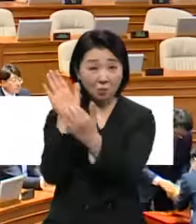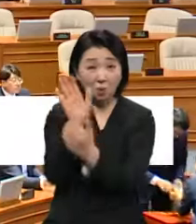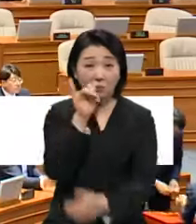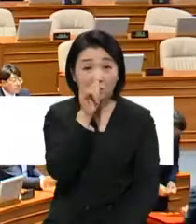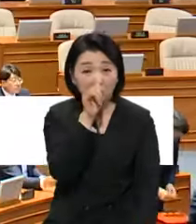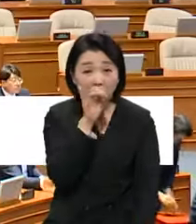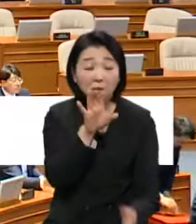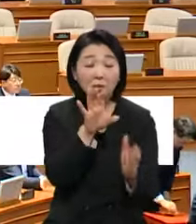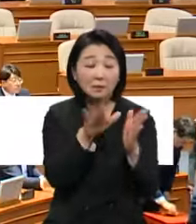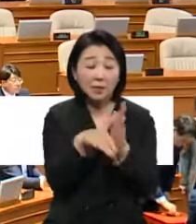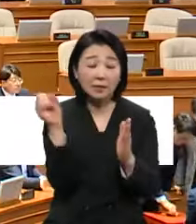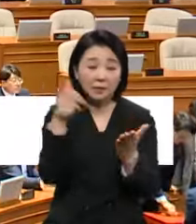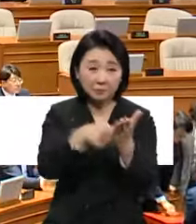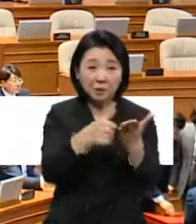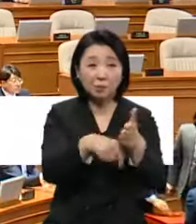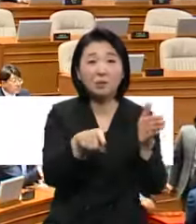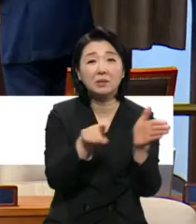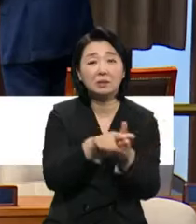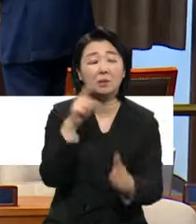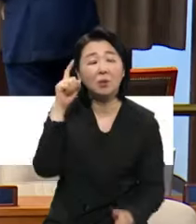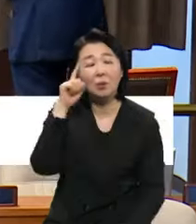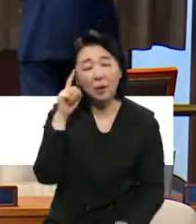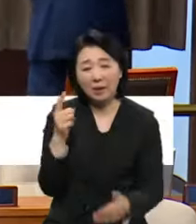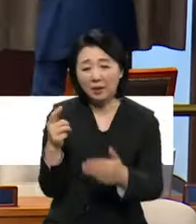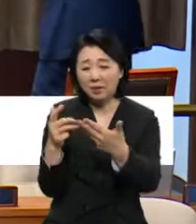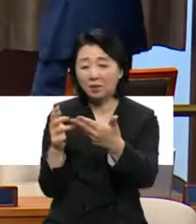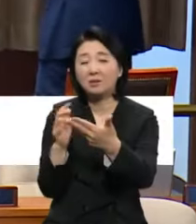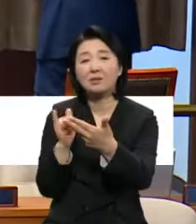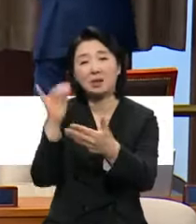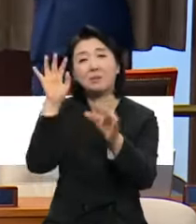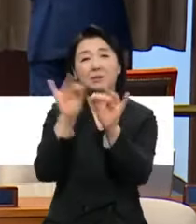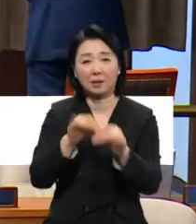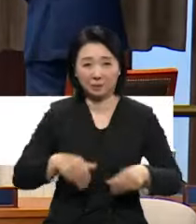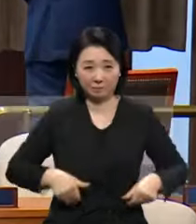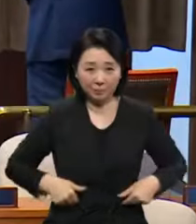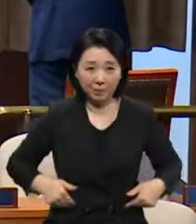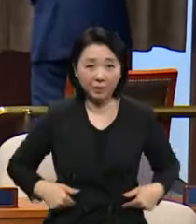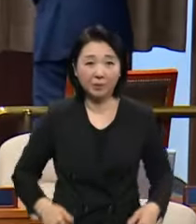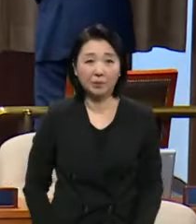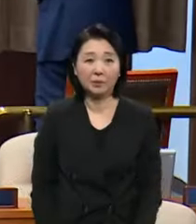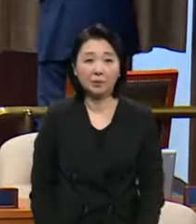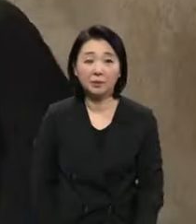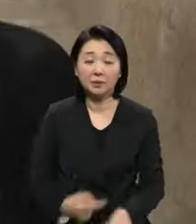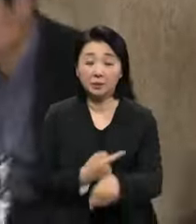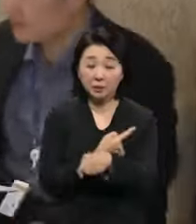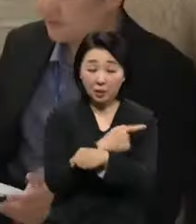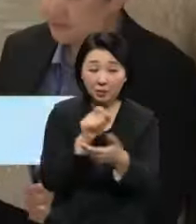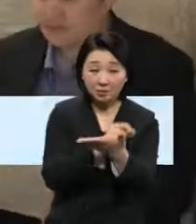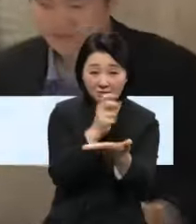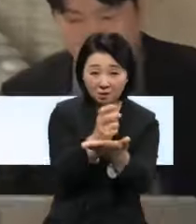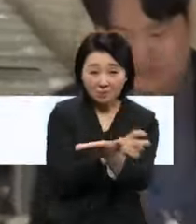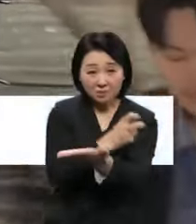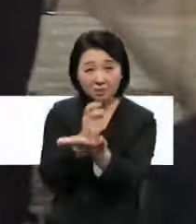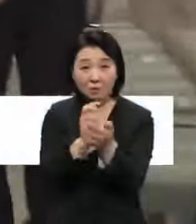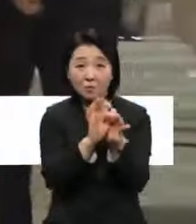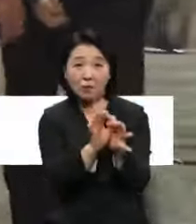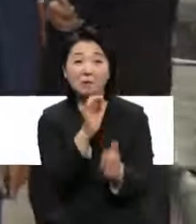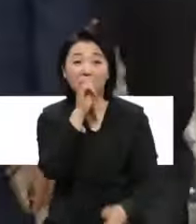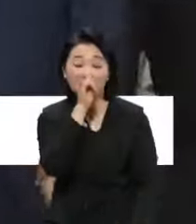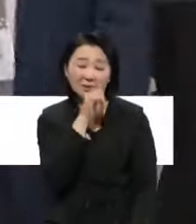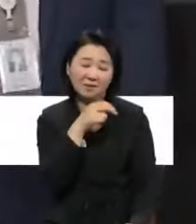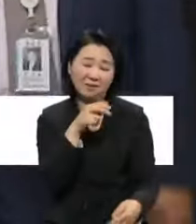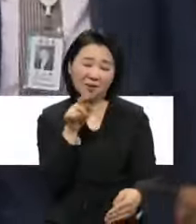경우 재의결을 위해선 여전히 8명의 이탈표가 필요합니다. 이 밖에 각종 특검을 둘러싼 여야의 대치